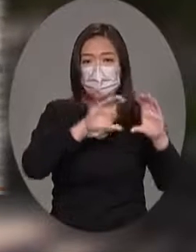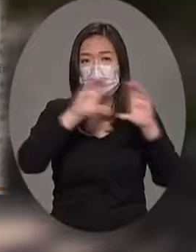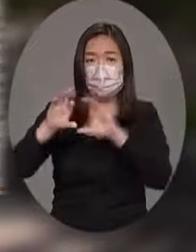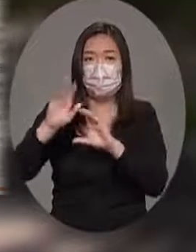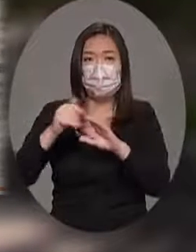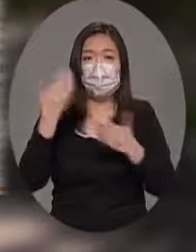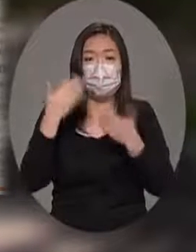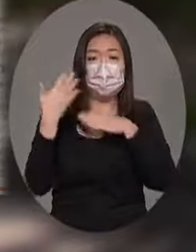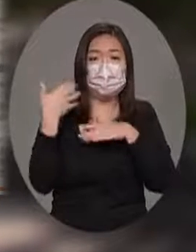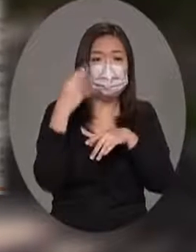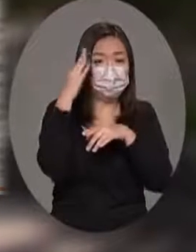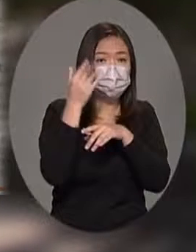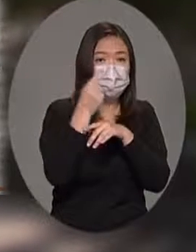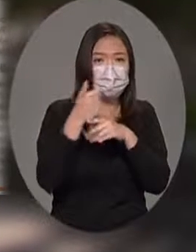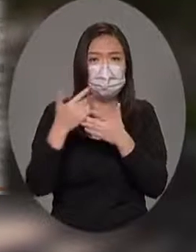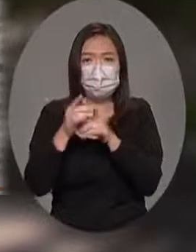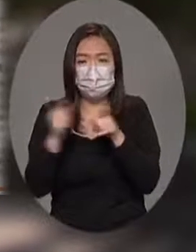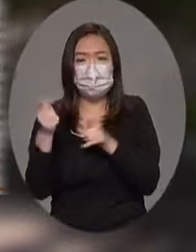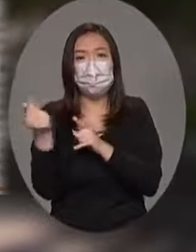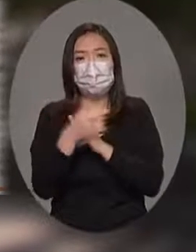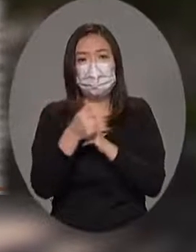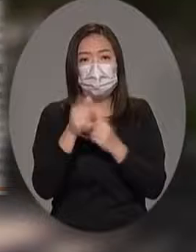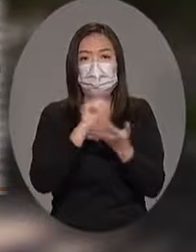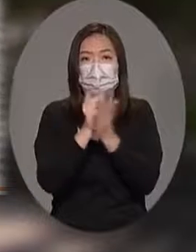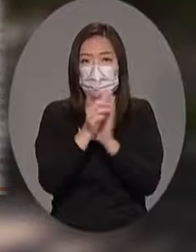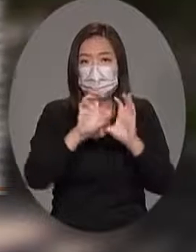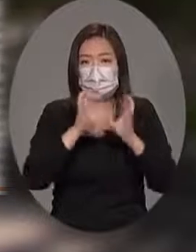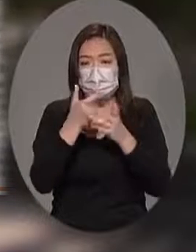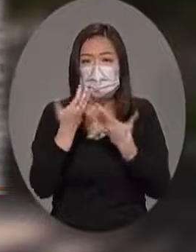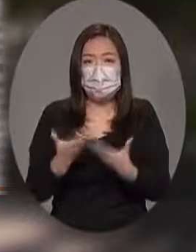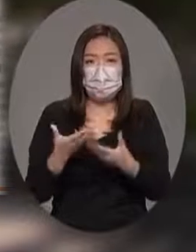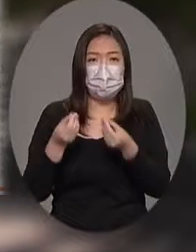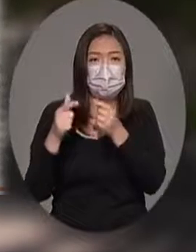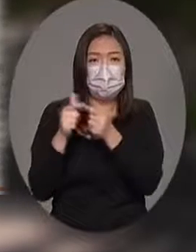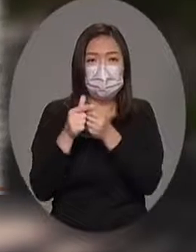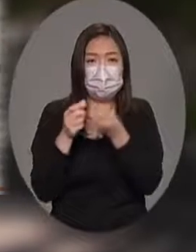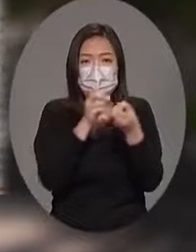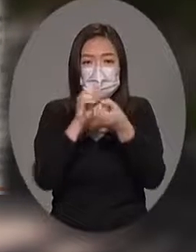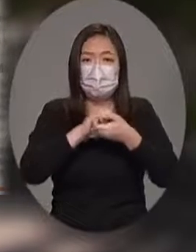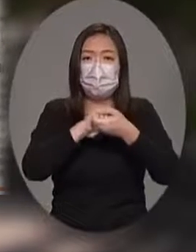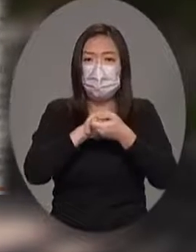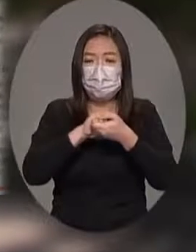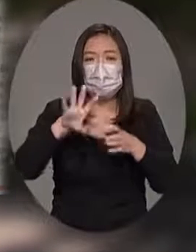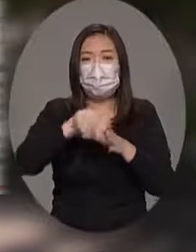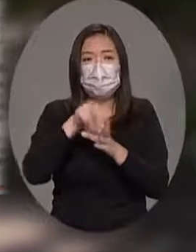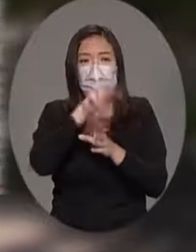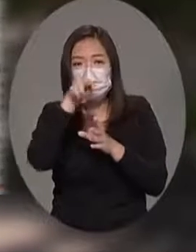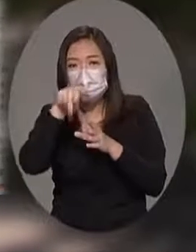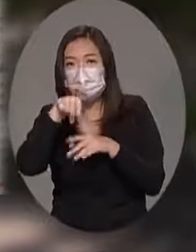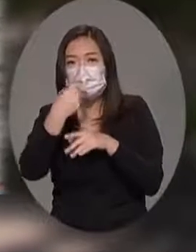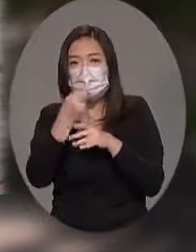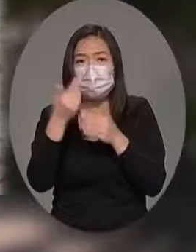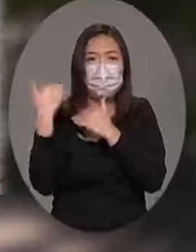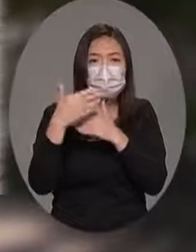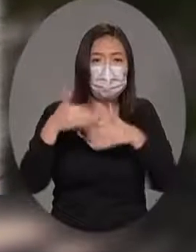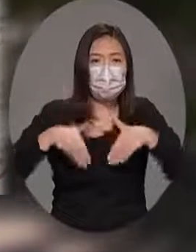過以往需時4日半。有零售商組織說，正同供應商密切合作，包括尋求其他貨運路